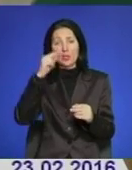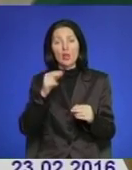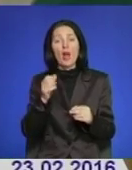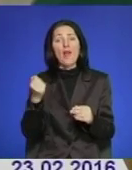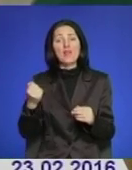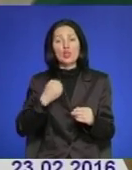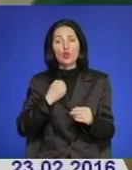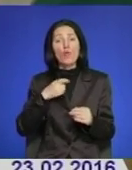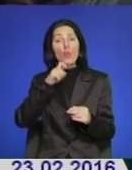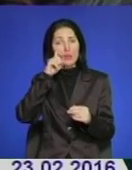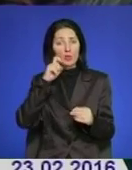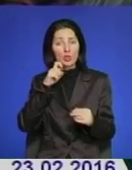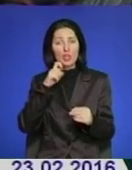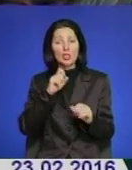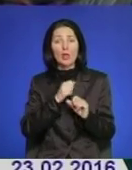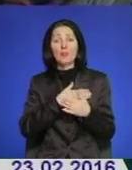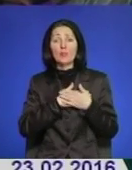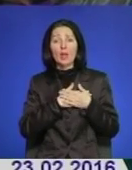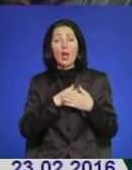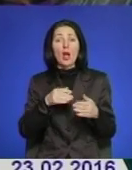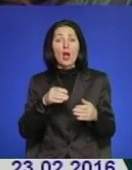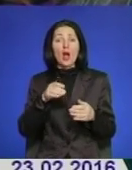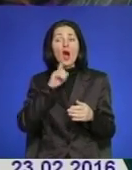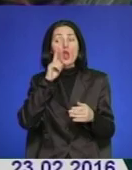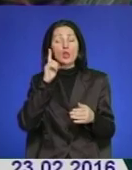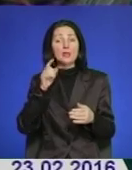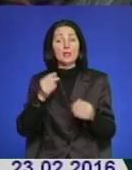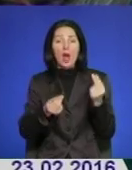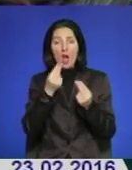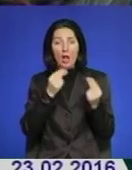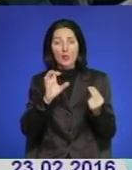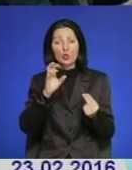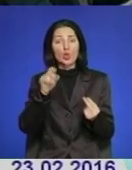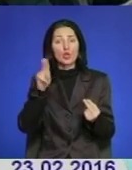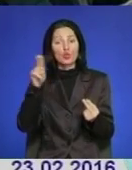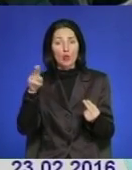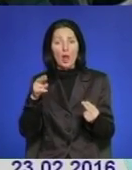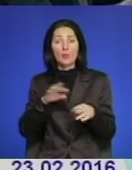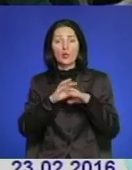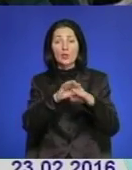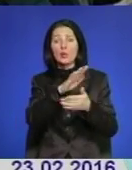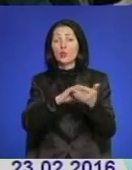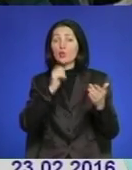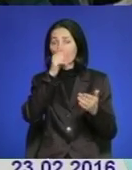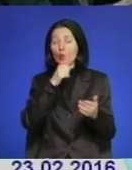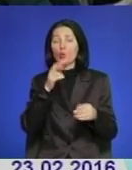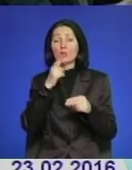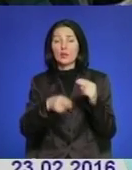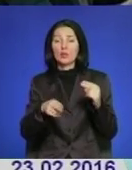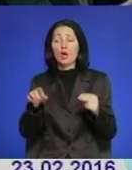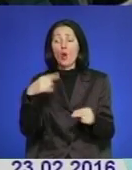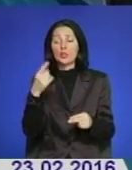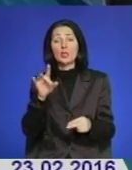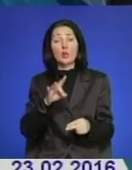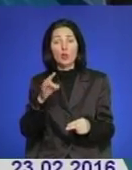Військово-патріотична дитячо-юнацька гра «Сокіл Джура» проводиться протягом навчального року і завершується районним та обласним етапом змагань. Зазвичай